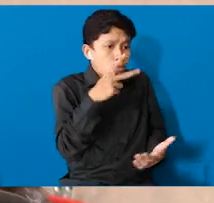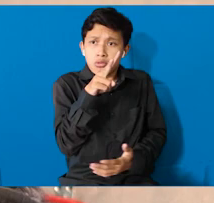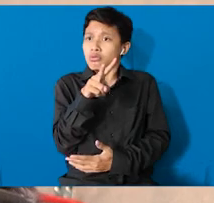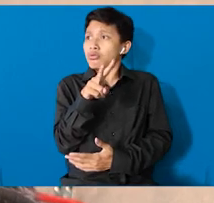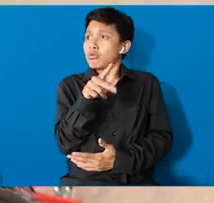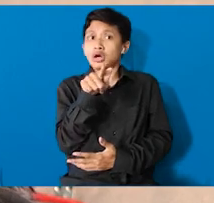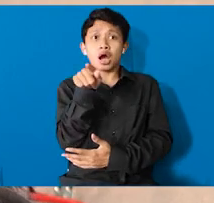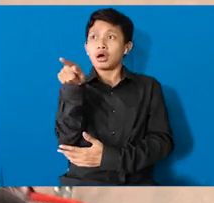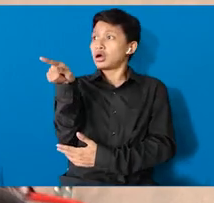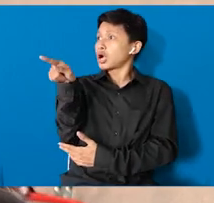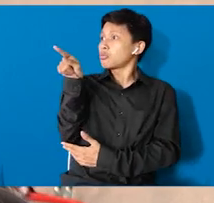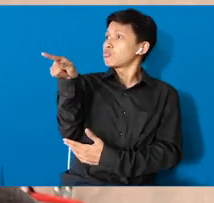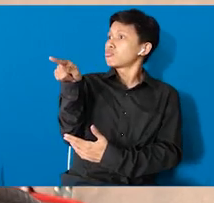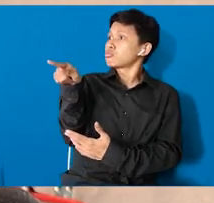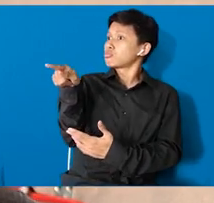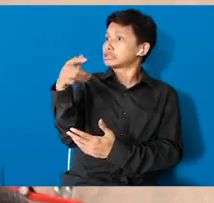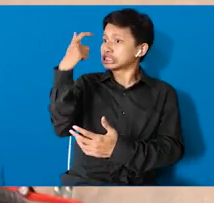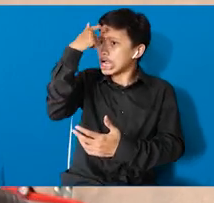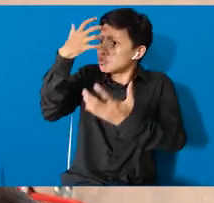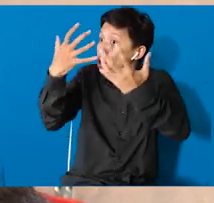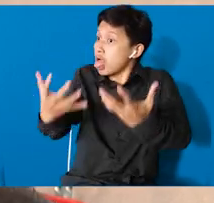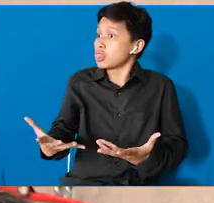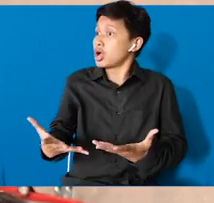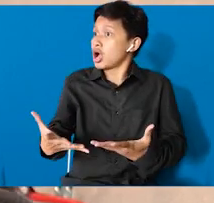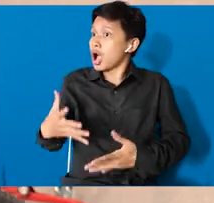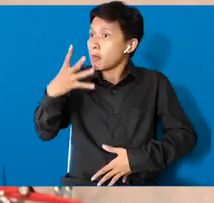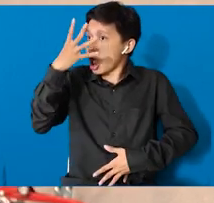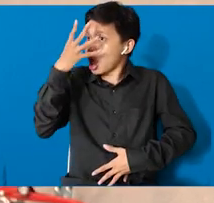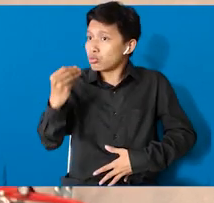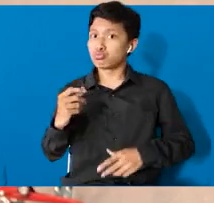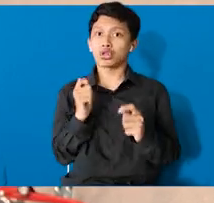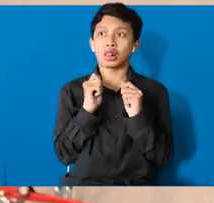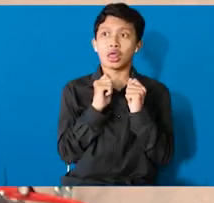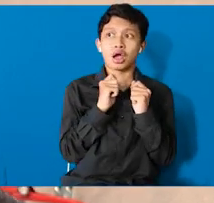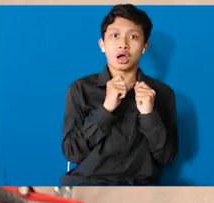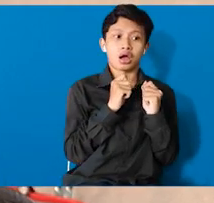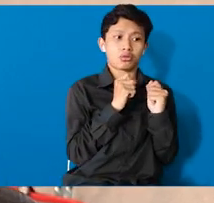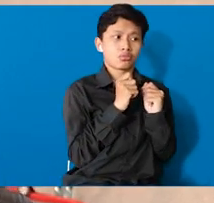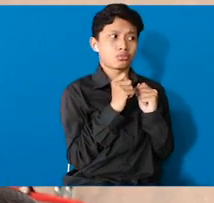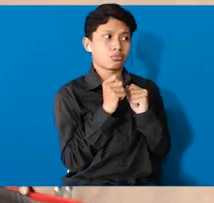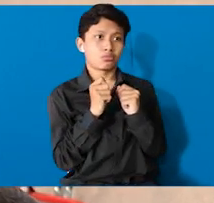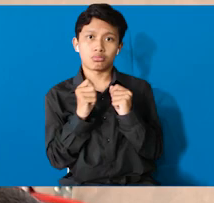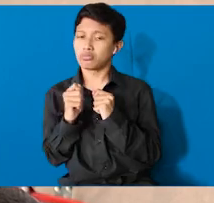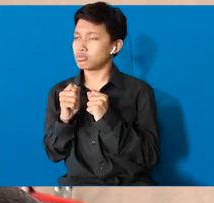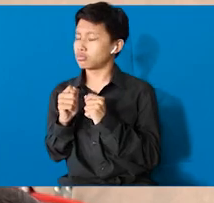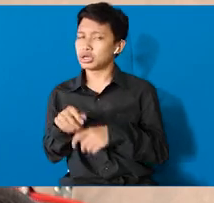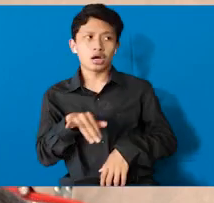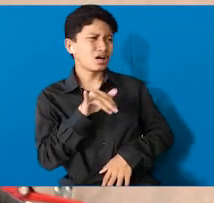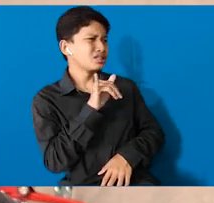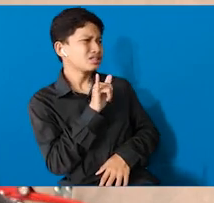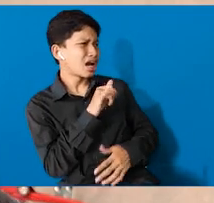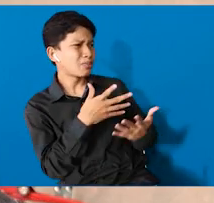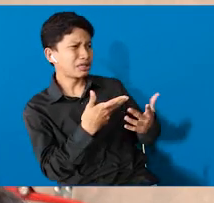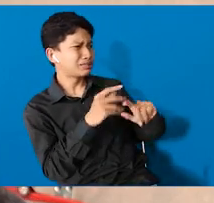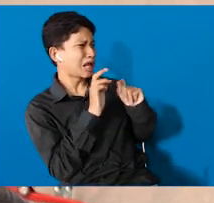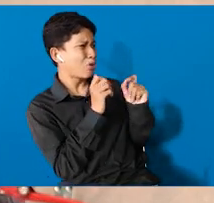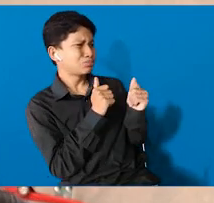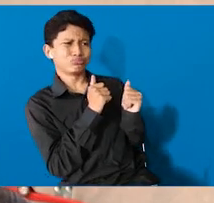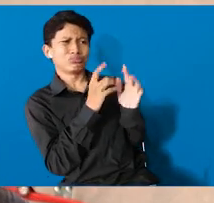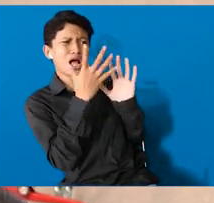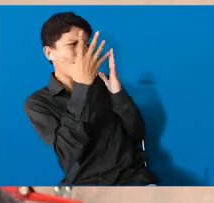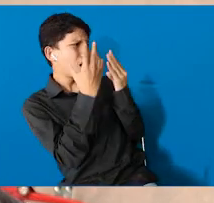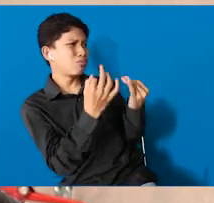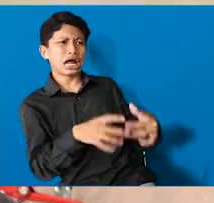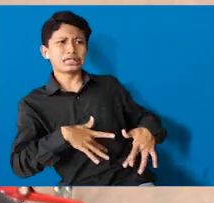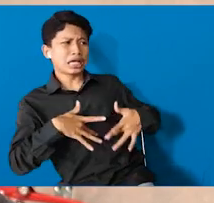berat, padahal betul, kita tidak ngapa-ngapain. Tantangan sendiri itu kalau pakai ambulan ya Bu, karena takut ya. Iya, jadi malah jadi tidak